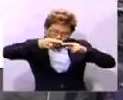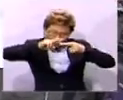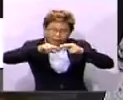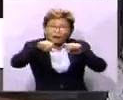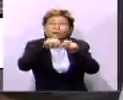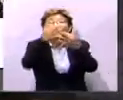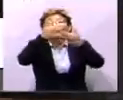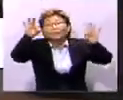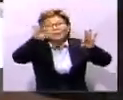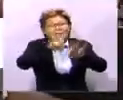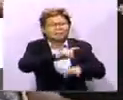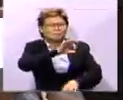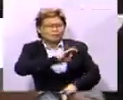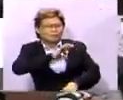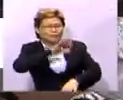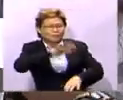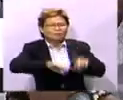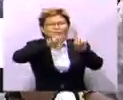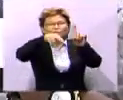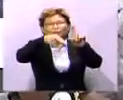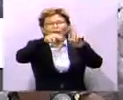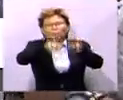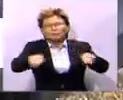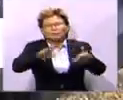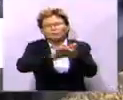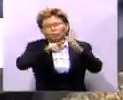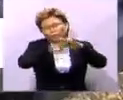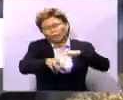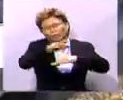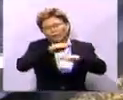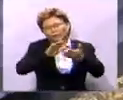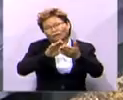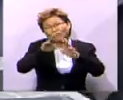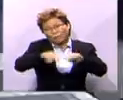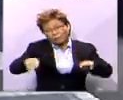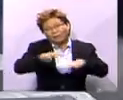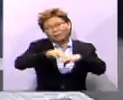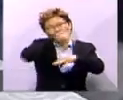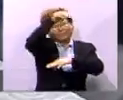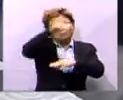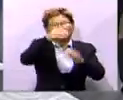percuma dimanfaatkan kira-kira 1,000 pelajar sekolah rendah dan menengah. Program anjuran bersama